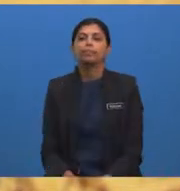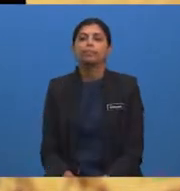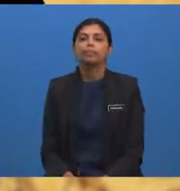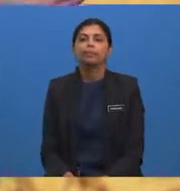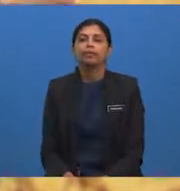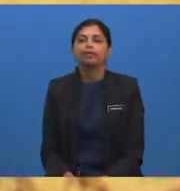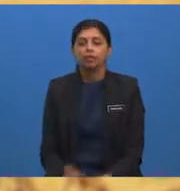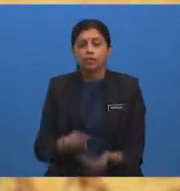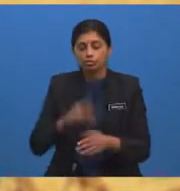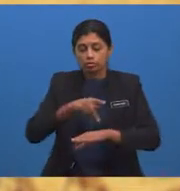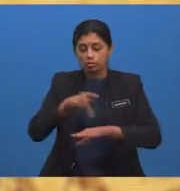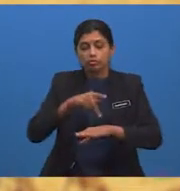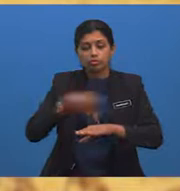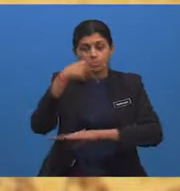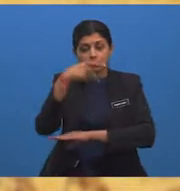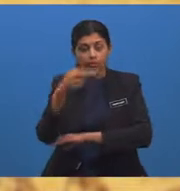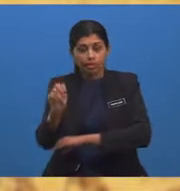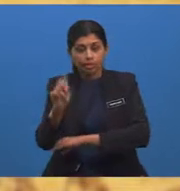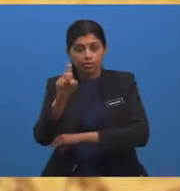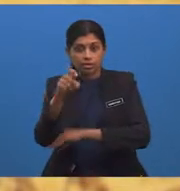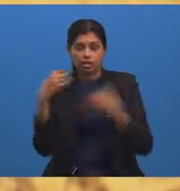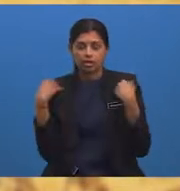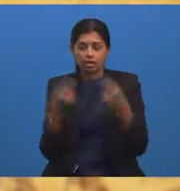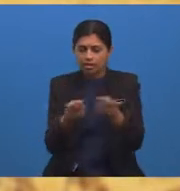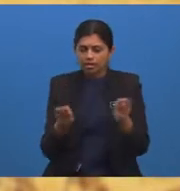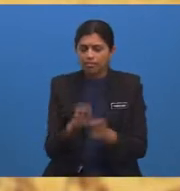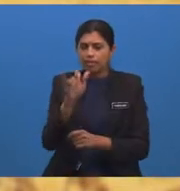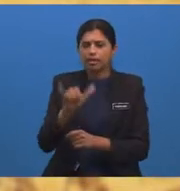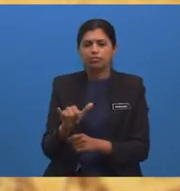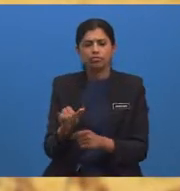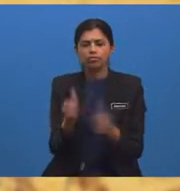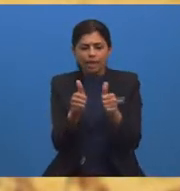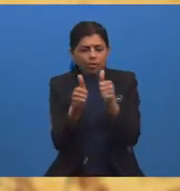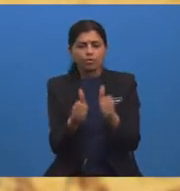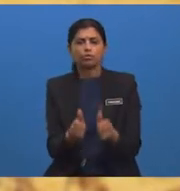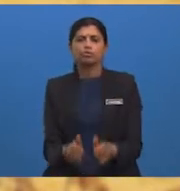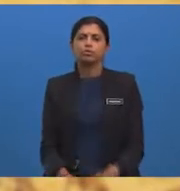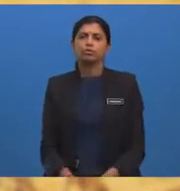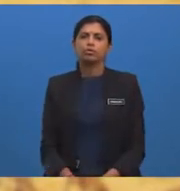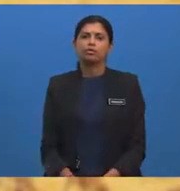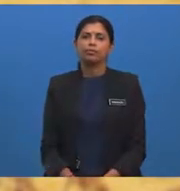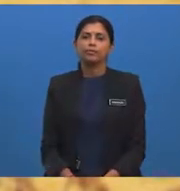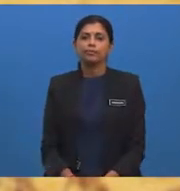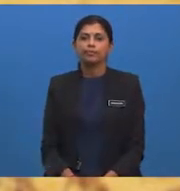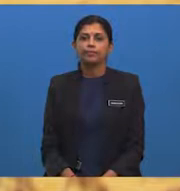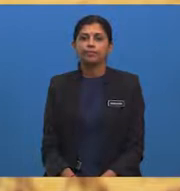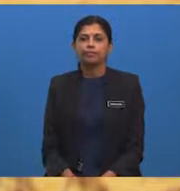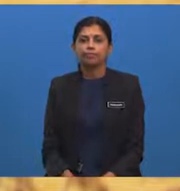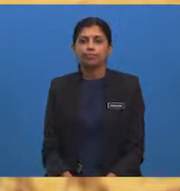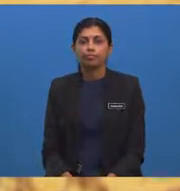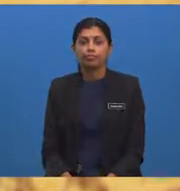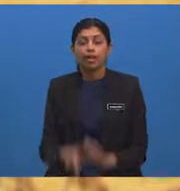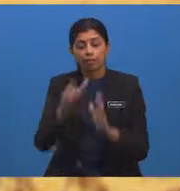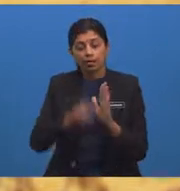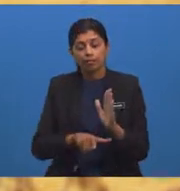mestilah memilih lokasi yang strategik sebagai pusat pemerintahan pertempatan dan pelabuhan, iaitu di pesisiran